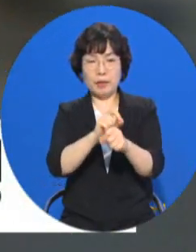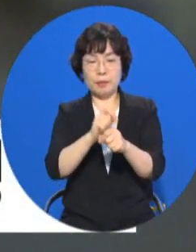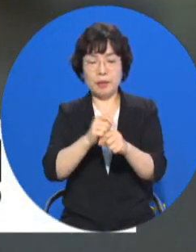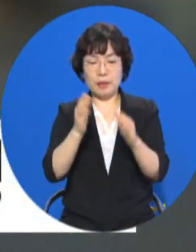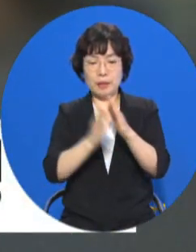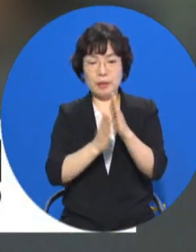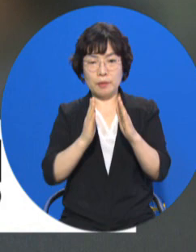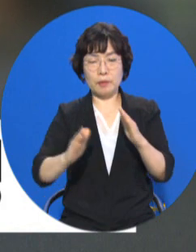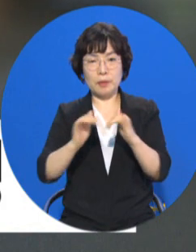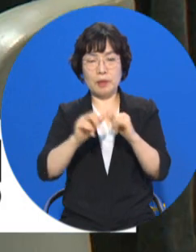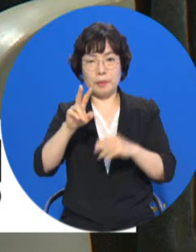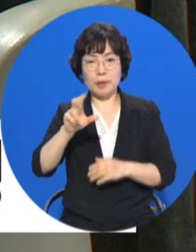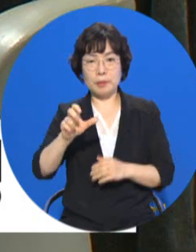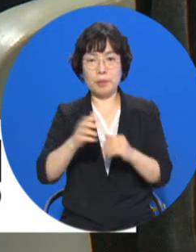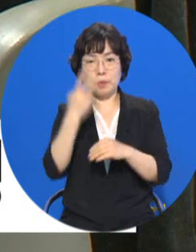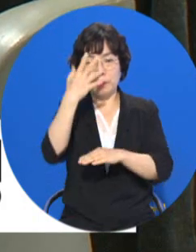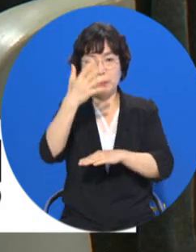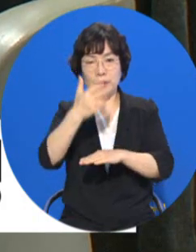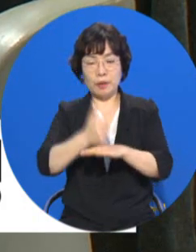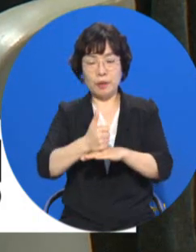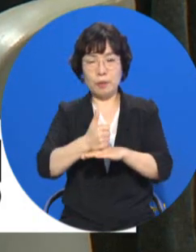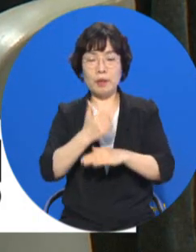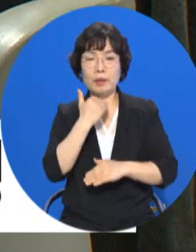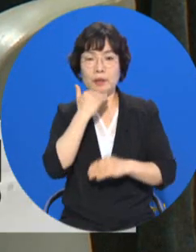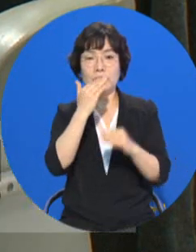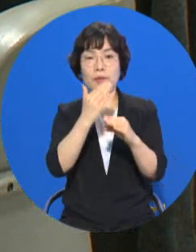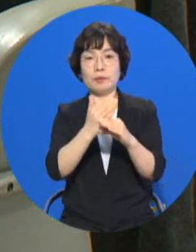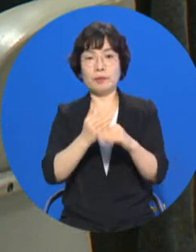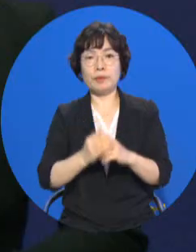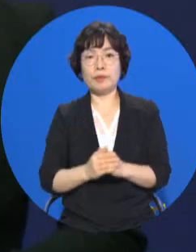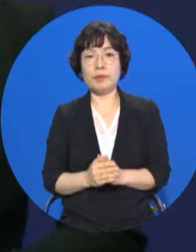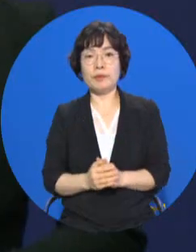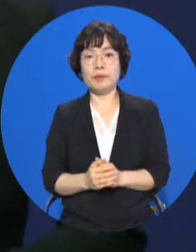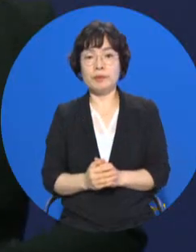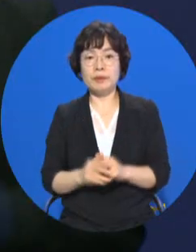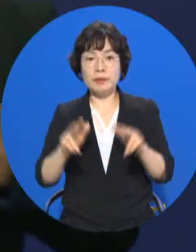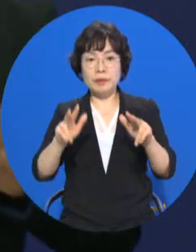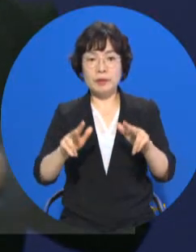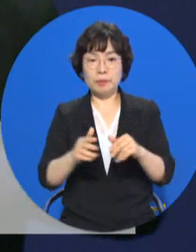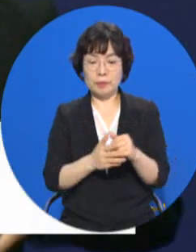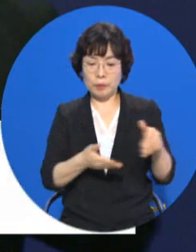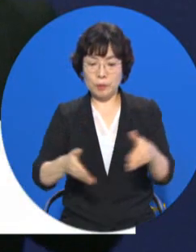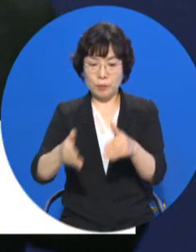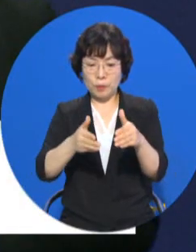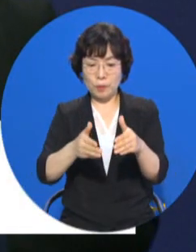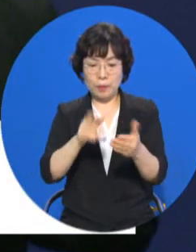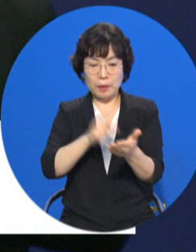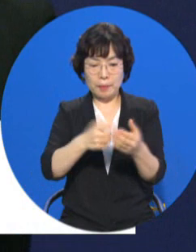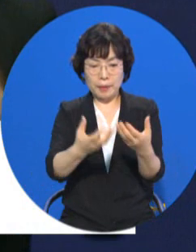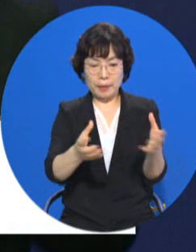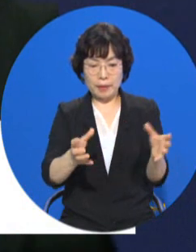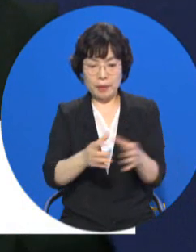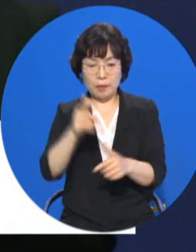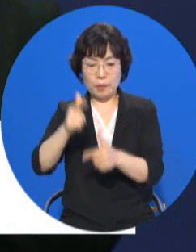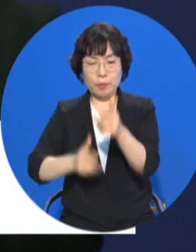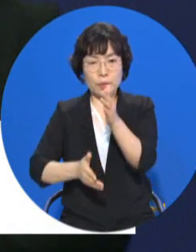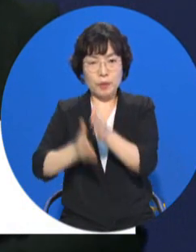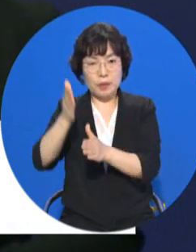시청 직원 25명도 검사를 받고 결과를 기다리고 있습니다. 현재 우리도 신속 대응팀과